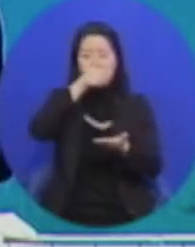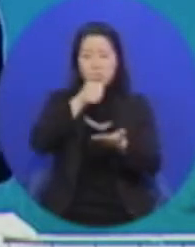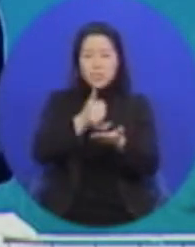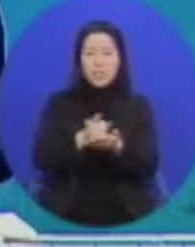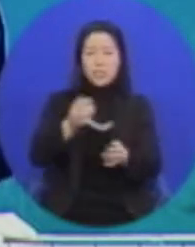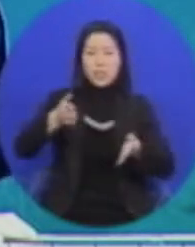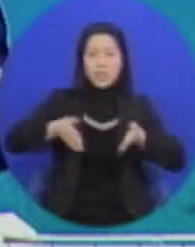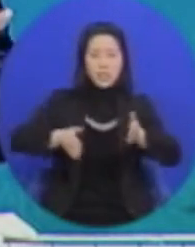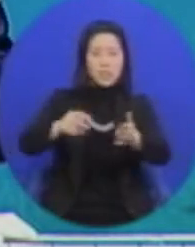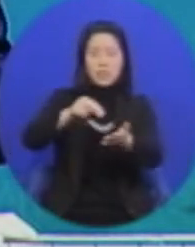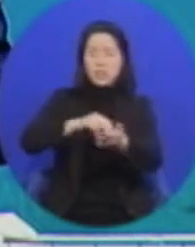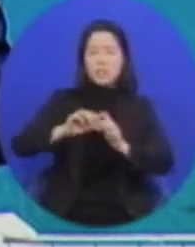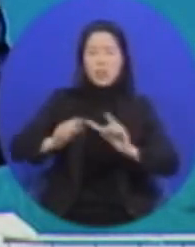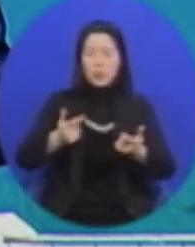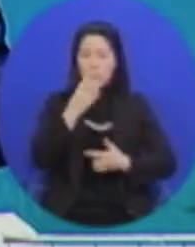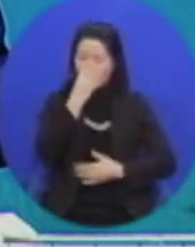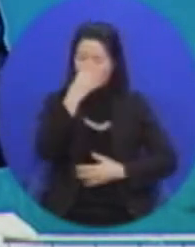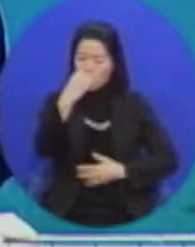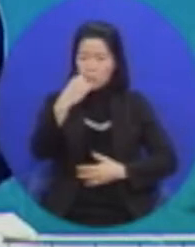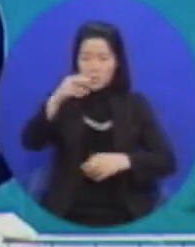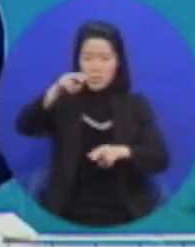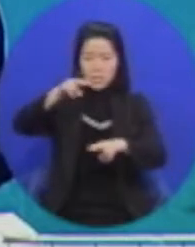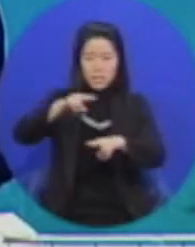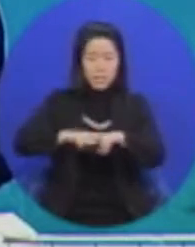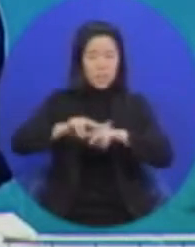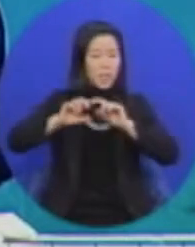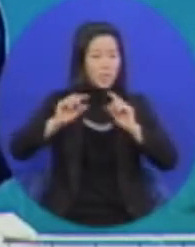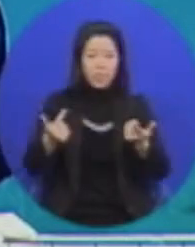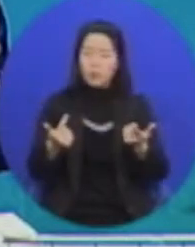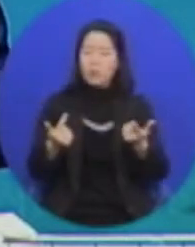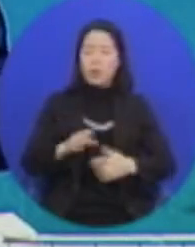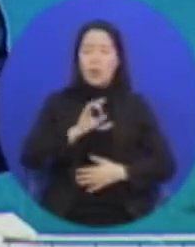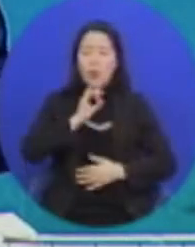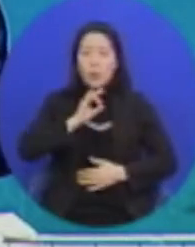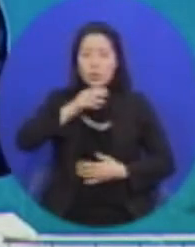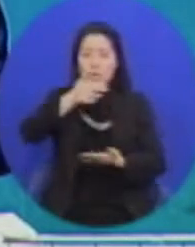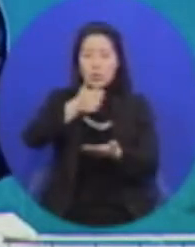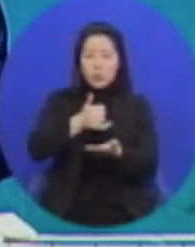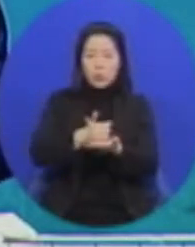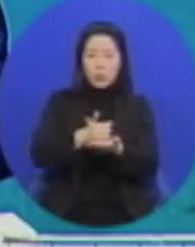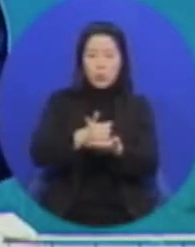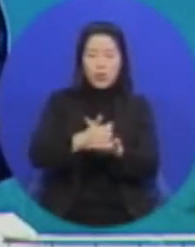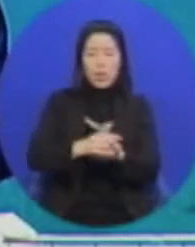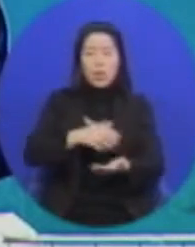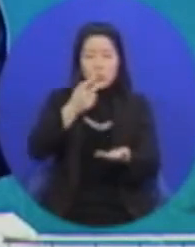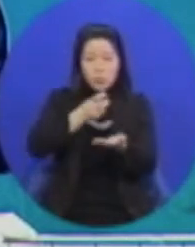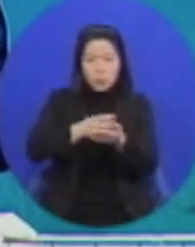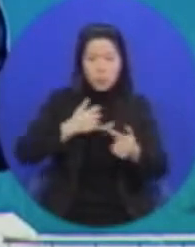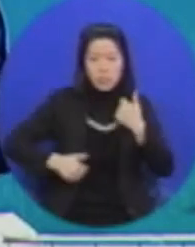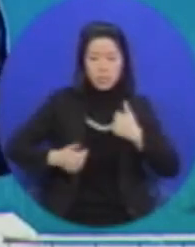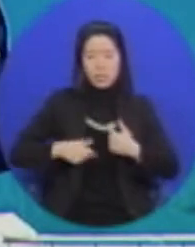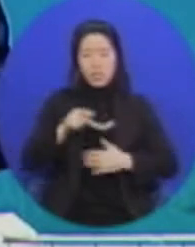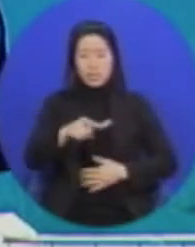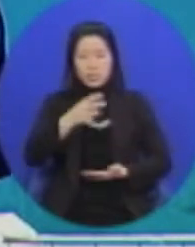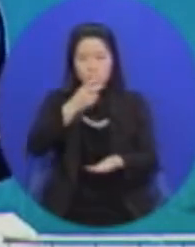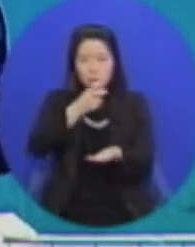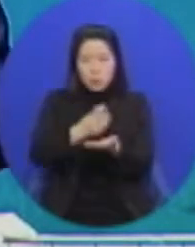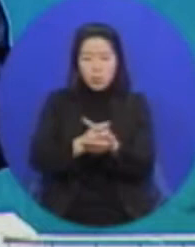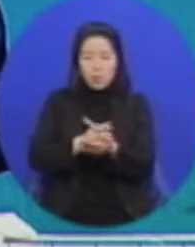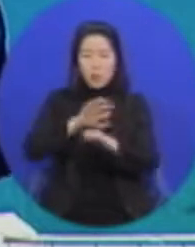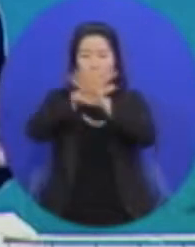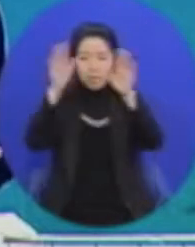아니하며 오만한 자들의 자리에 앉지 아니하고 오직 여호와의 율법을 즐거워하여 그의 율법을 주야로